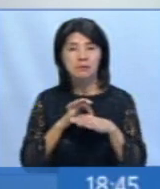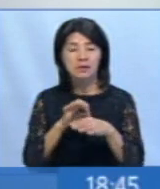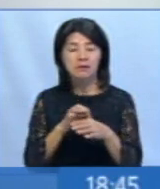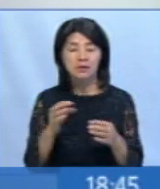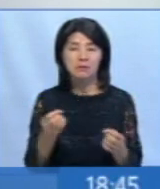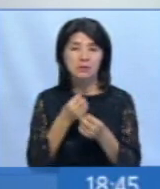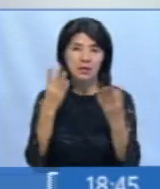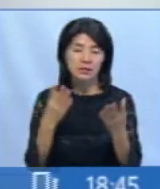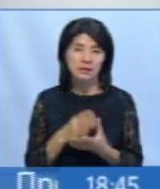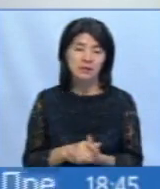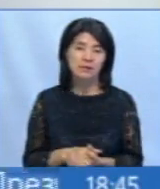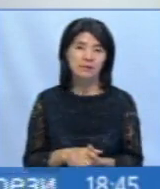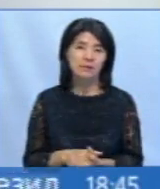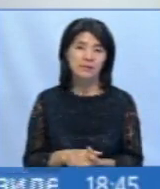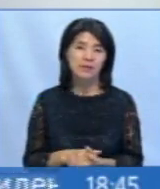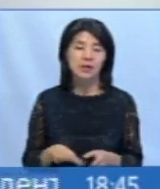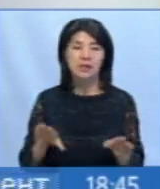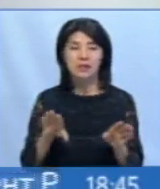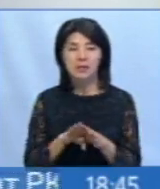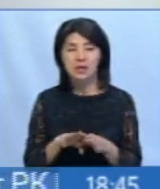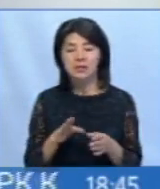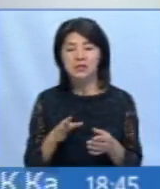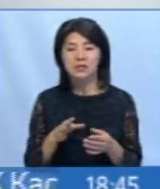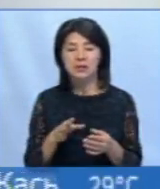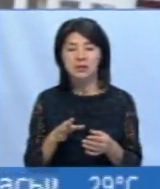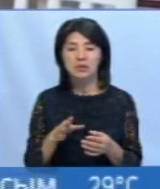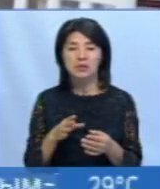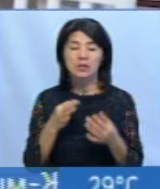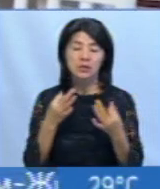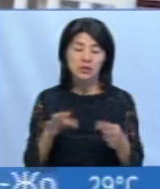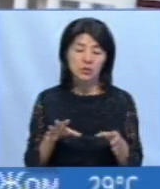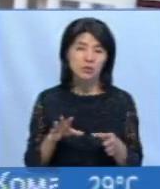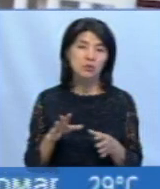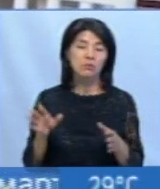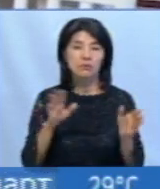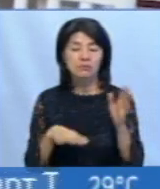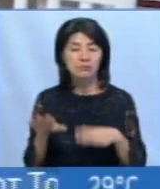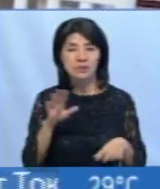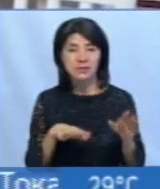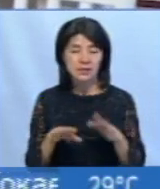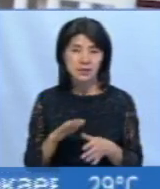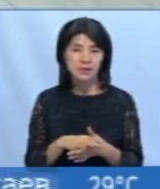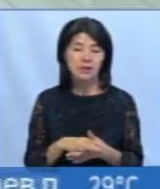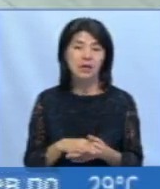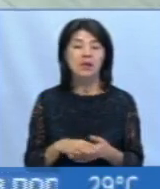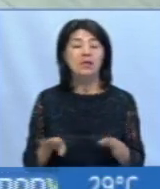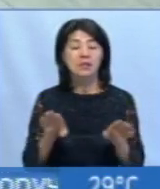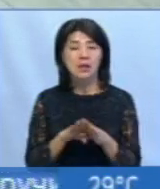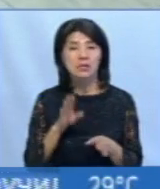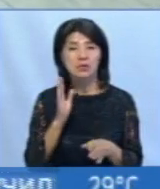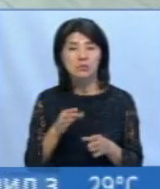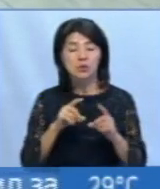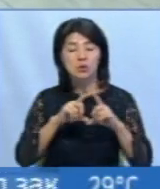мероприятий. Также разрешена деятельность бассейнов. С нового учебного года разрешается также работа школ с количеством от 5